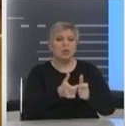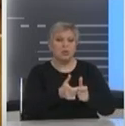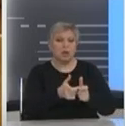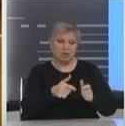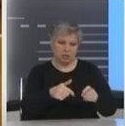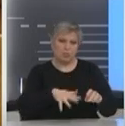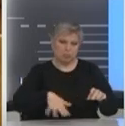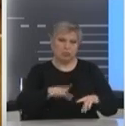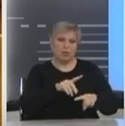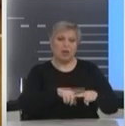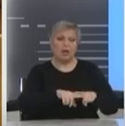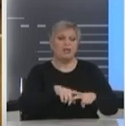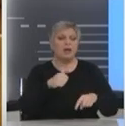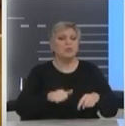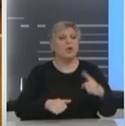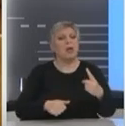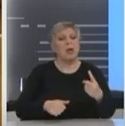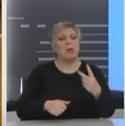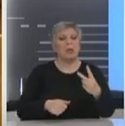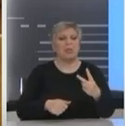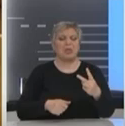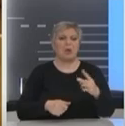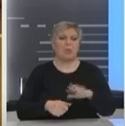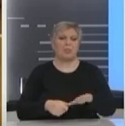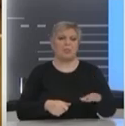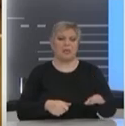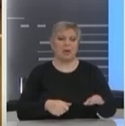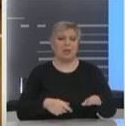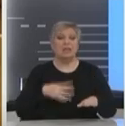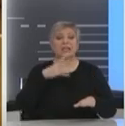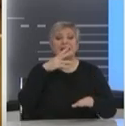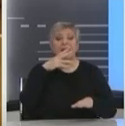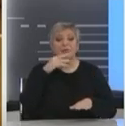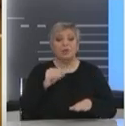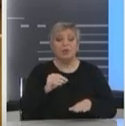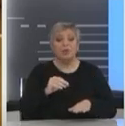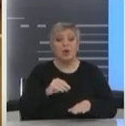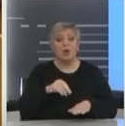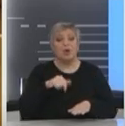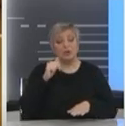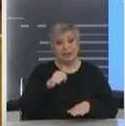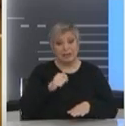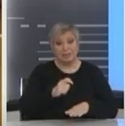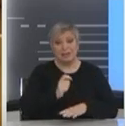οικογενειών στη χώρα μας, γι' αυτό και 730.000 οικογένειες ευνοούνται. Και